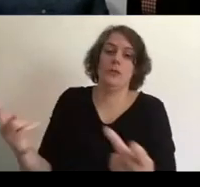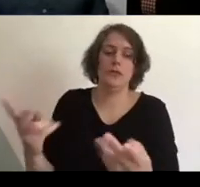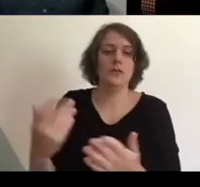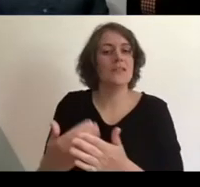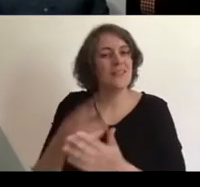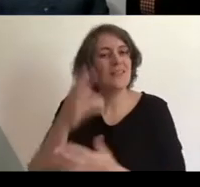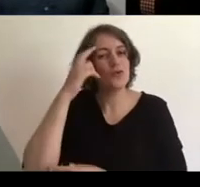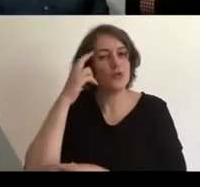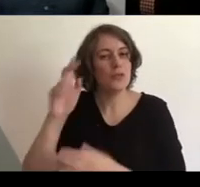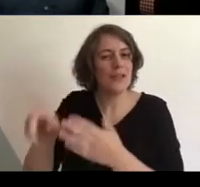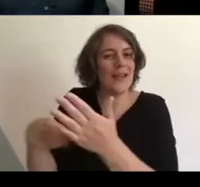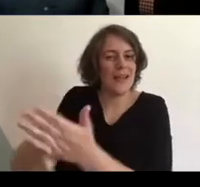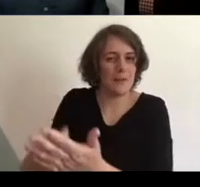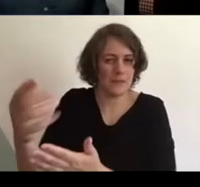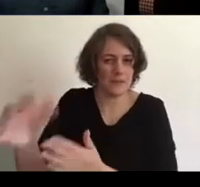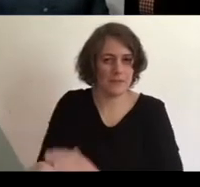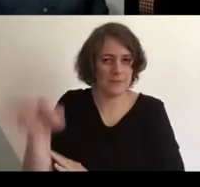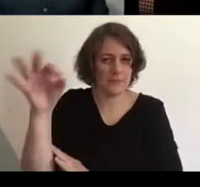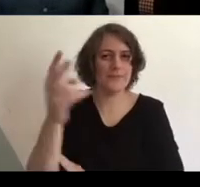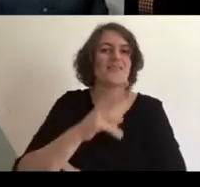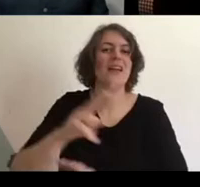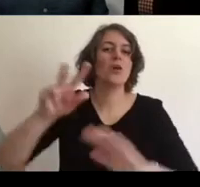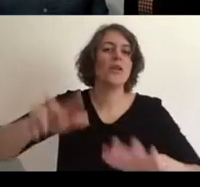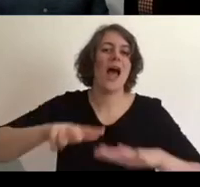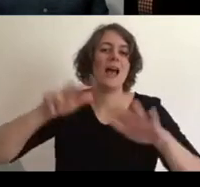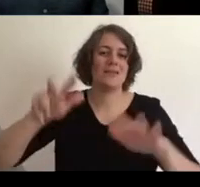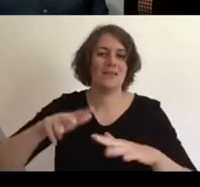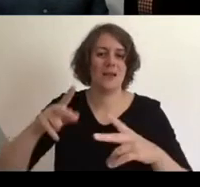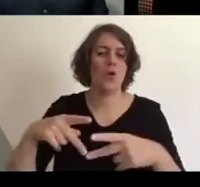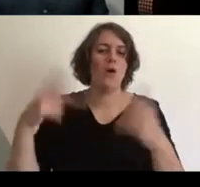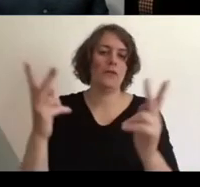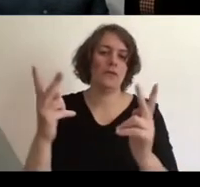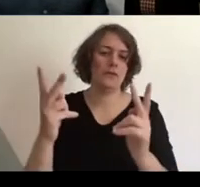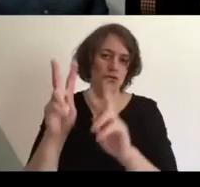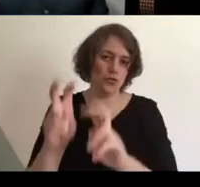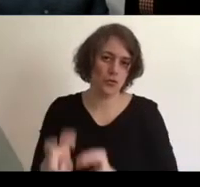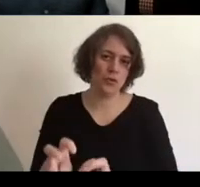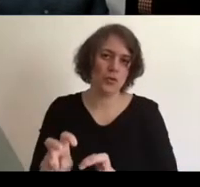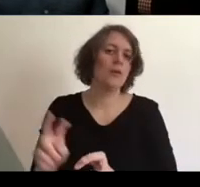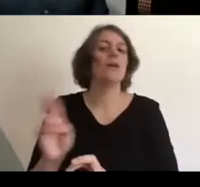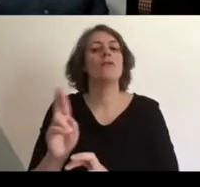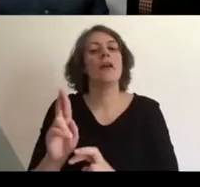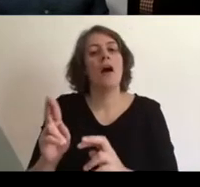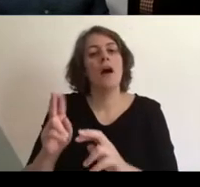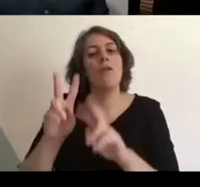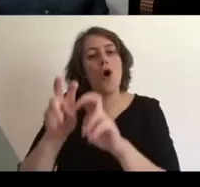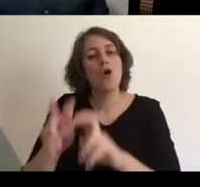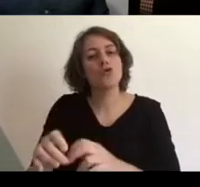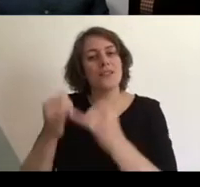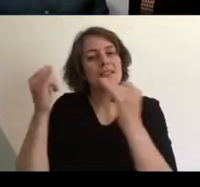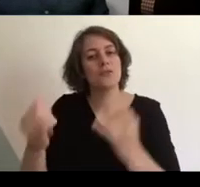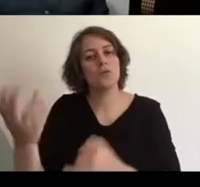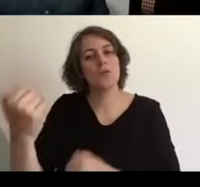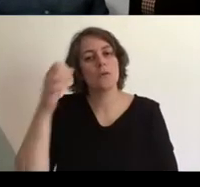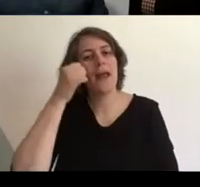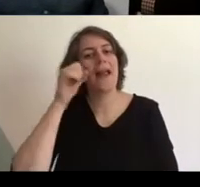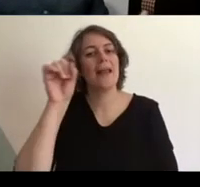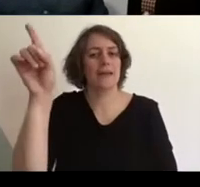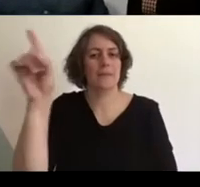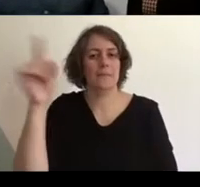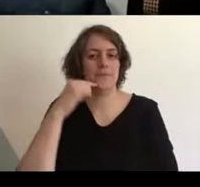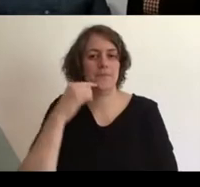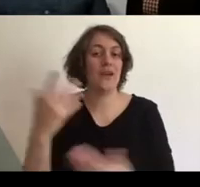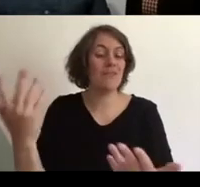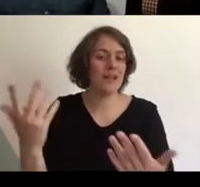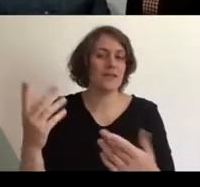auch 2018 wurde eine Studie veröffentlicht von einem Berliner Forschungsinstitut und sie kamen genau